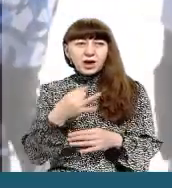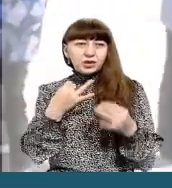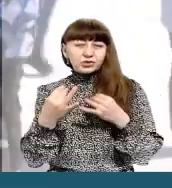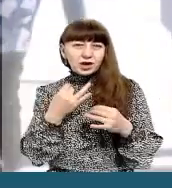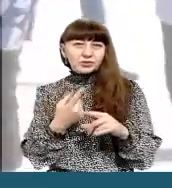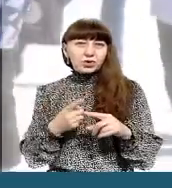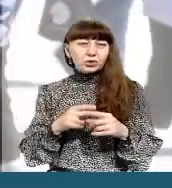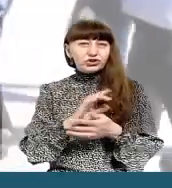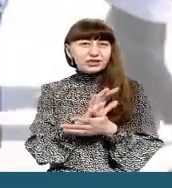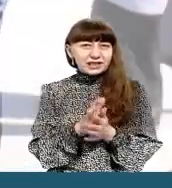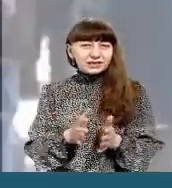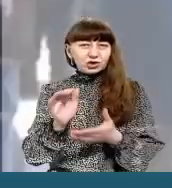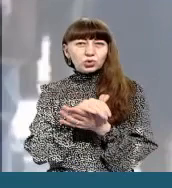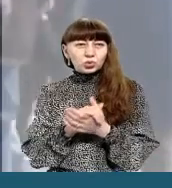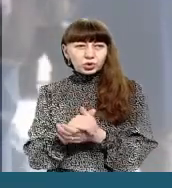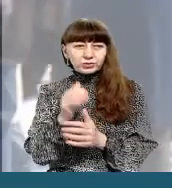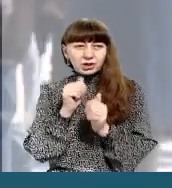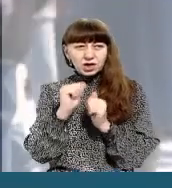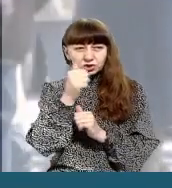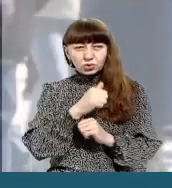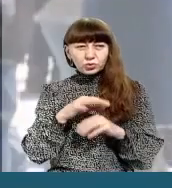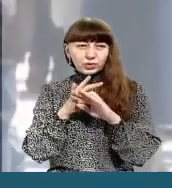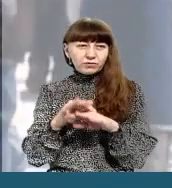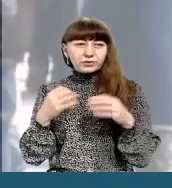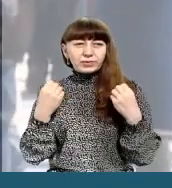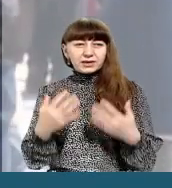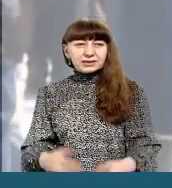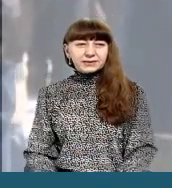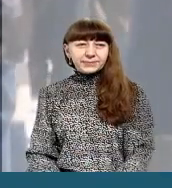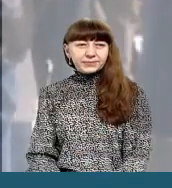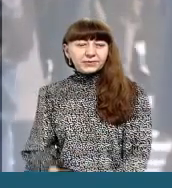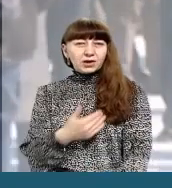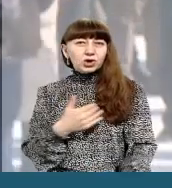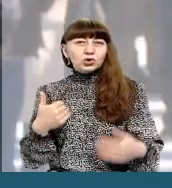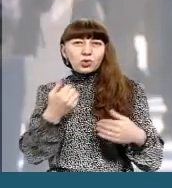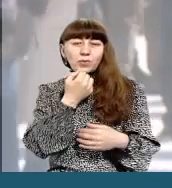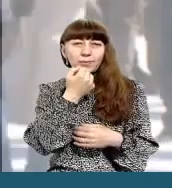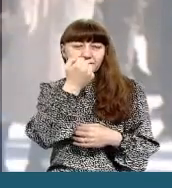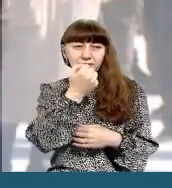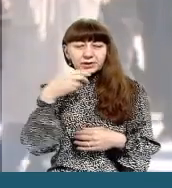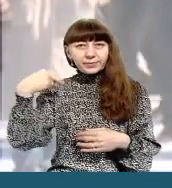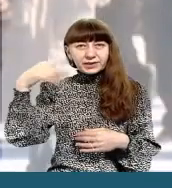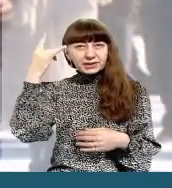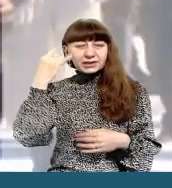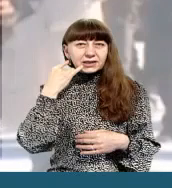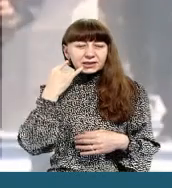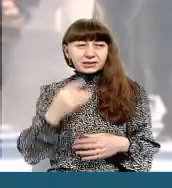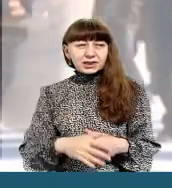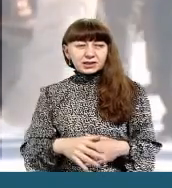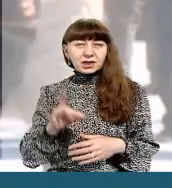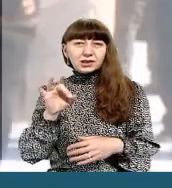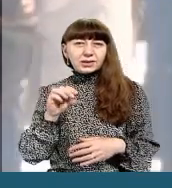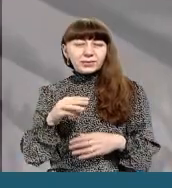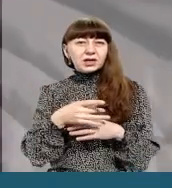жылда әдемі өтеді Наурыз. Мемлекет басшысымызға рахмет. Осындай мерекені ұлықтап жатқанына өте керемет өтіп